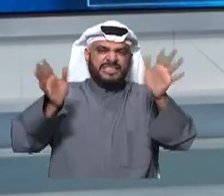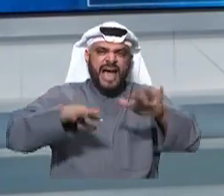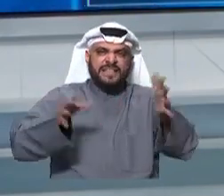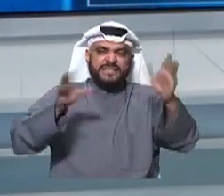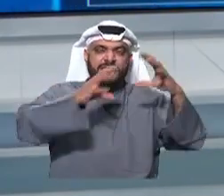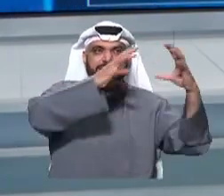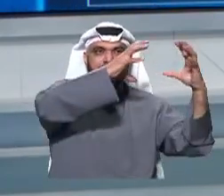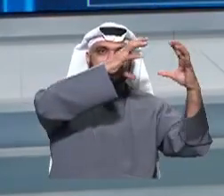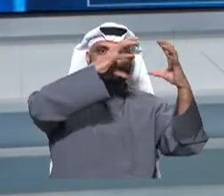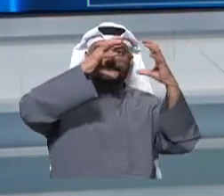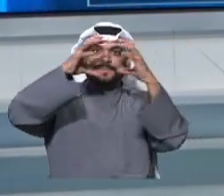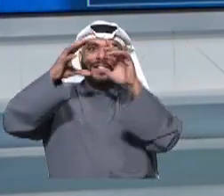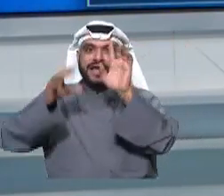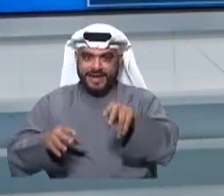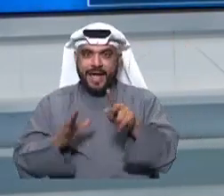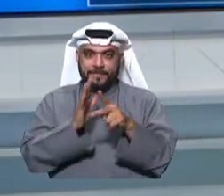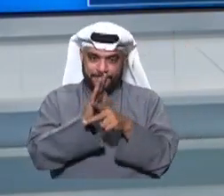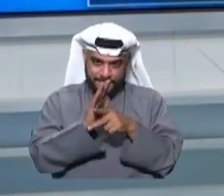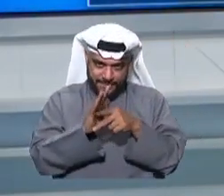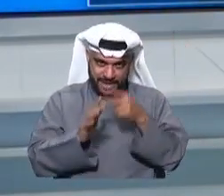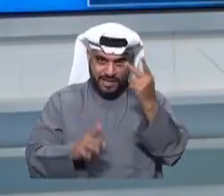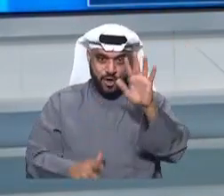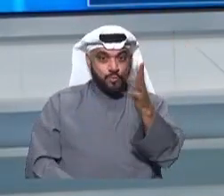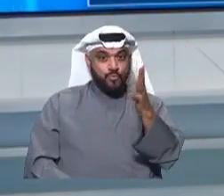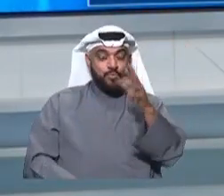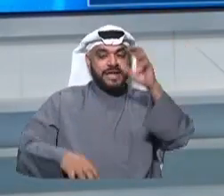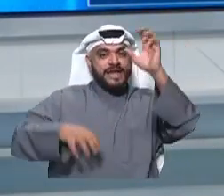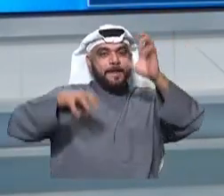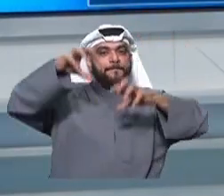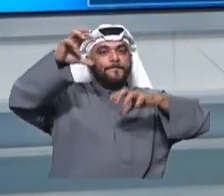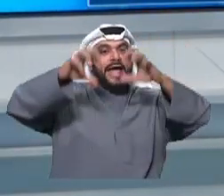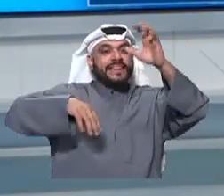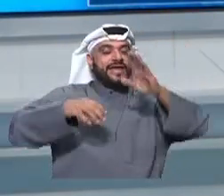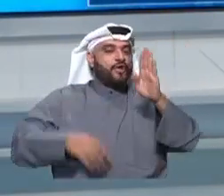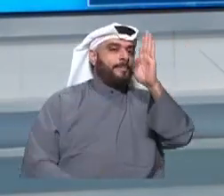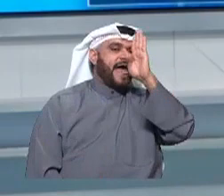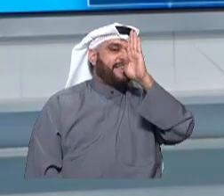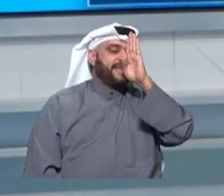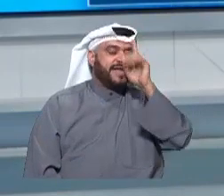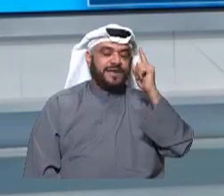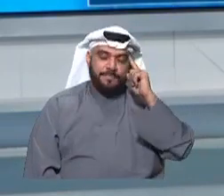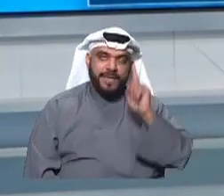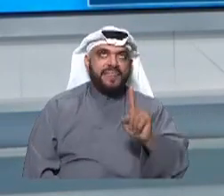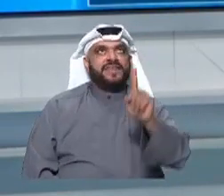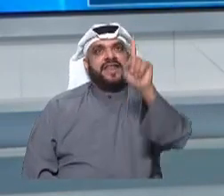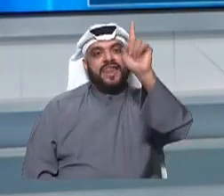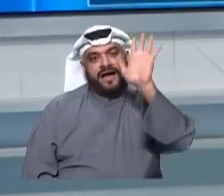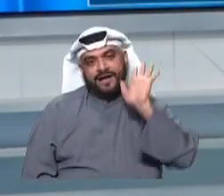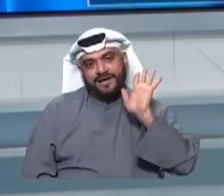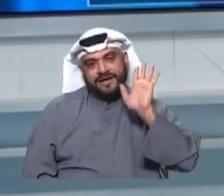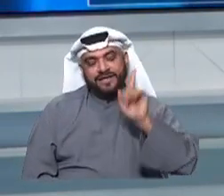تدريجيا، وقد تعود معنا بإذن الله فرص الأمطار المتفرقة في يوم الأثنين، راح نوافيكم في